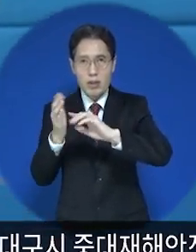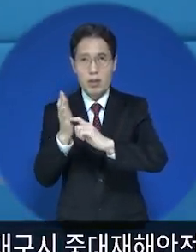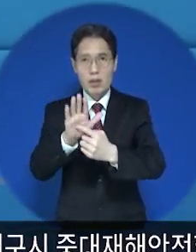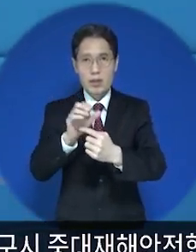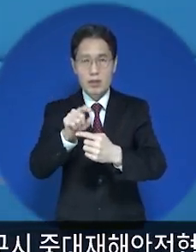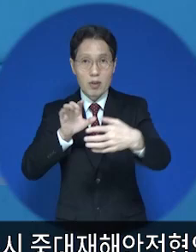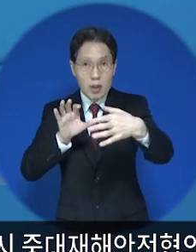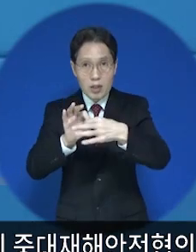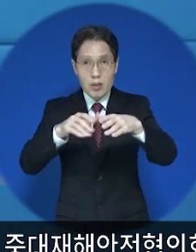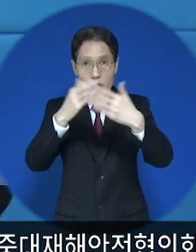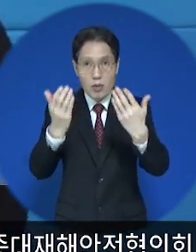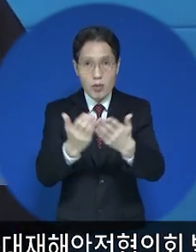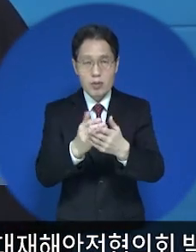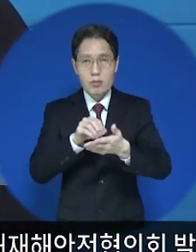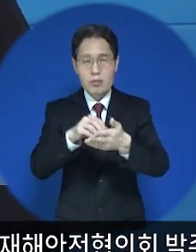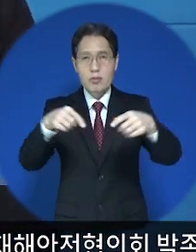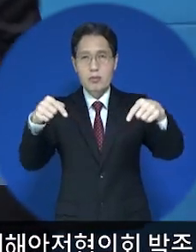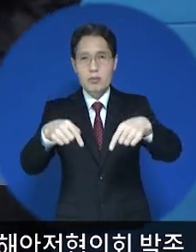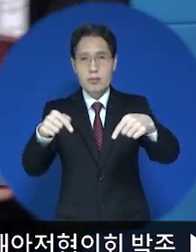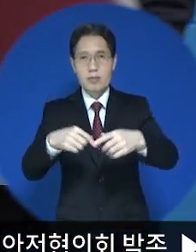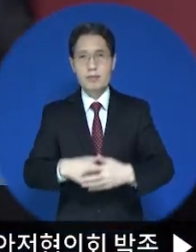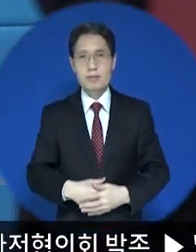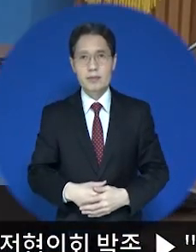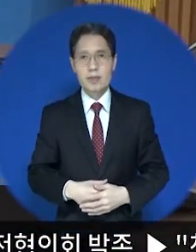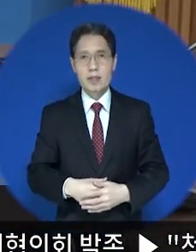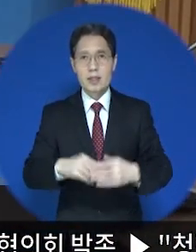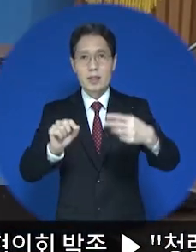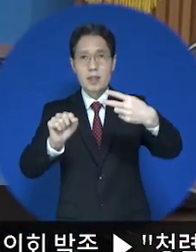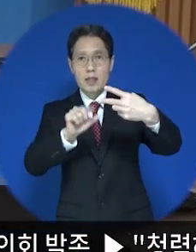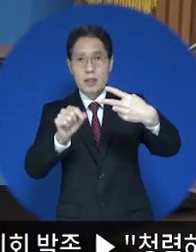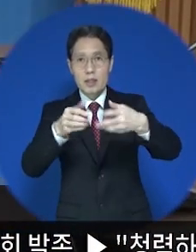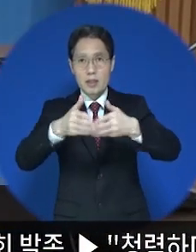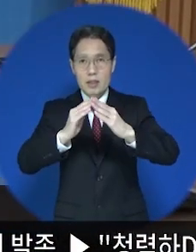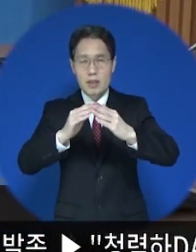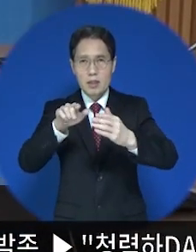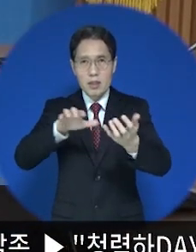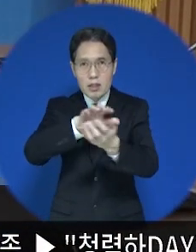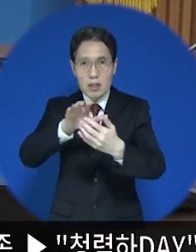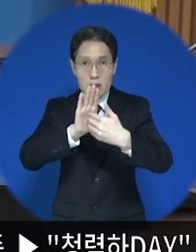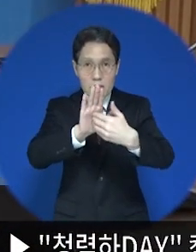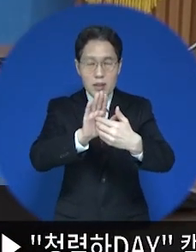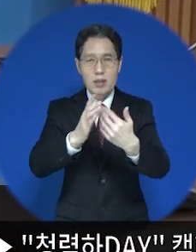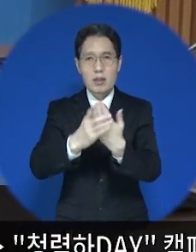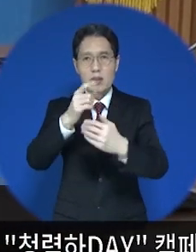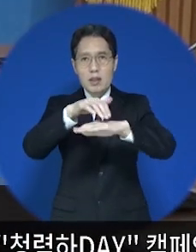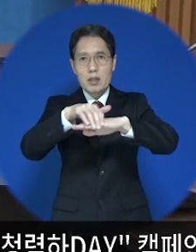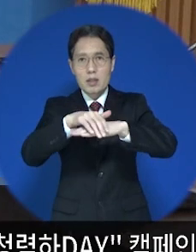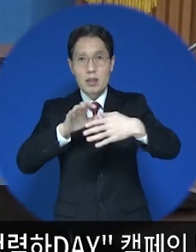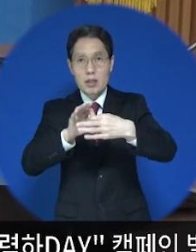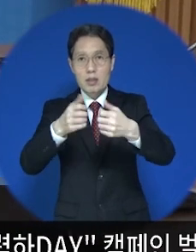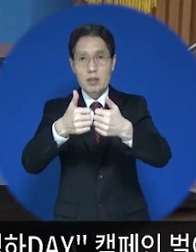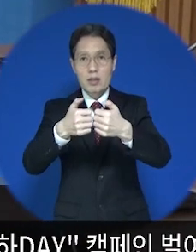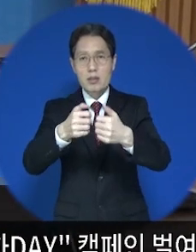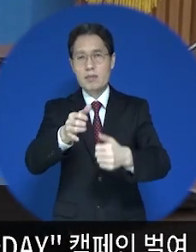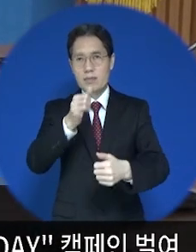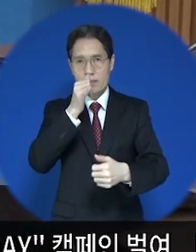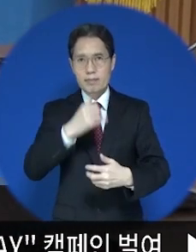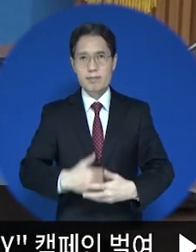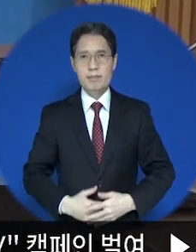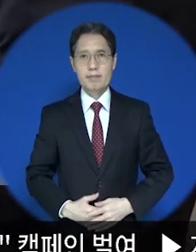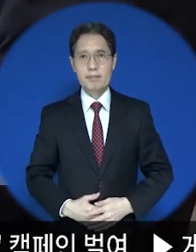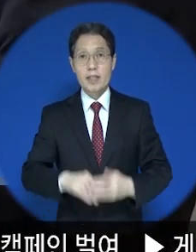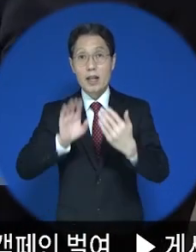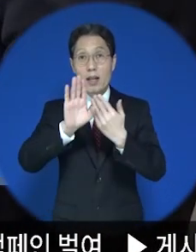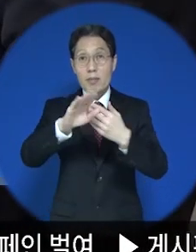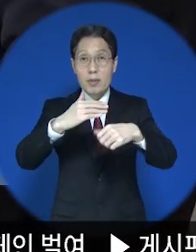전반에 대한 참석자 토이로 진행됐고 2월에 수립한 중대 재해예방 종합계획 에 대한 논의도 이루어졌습니다